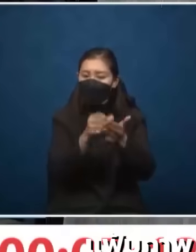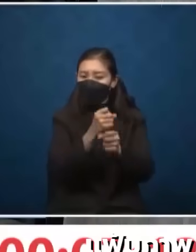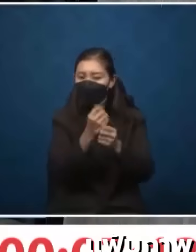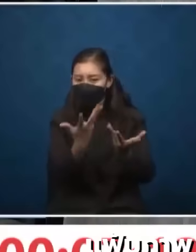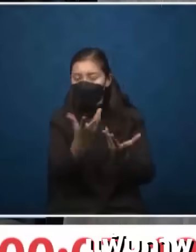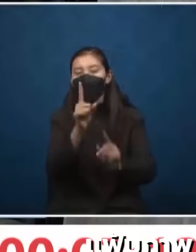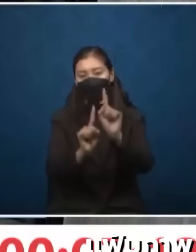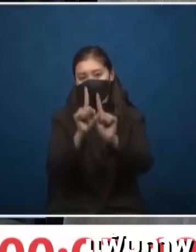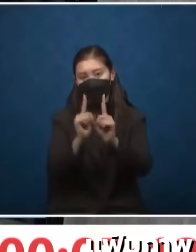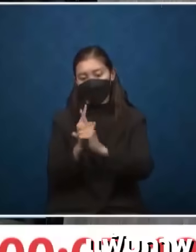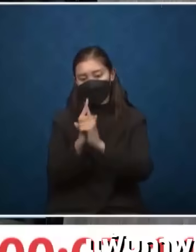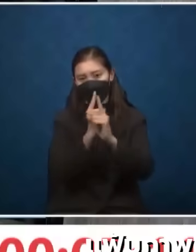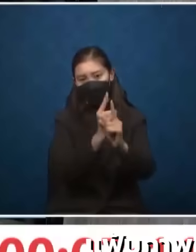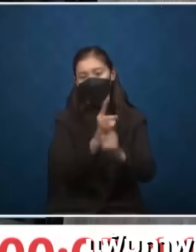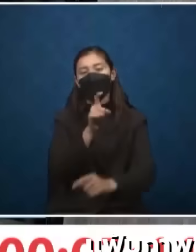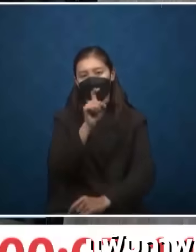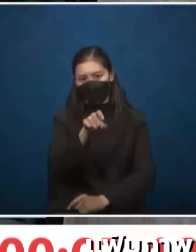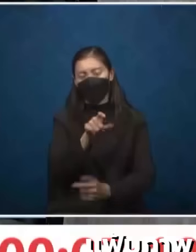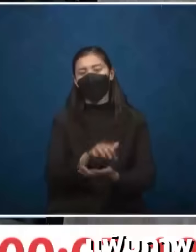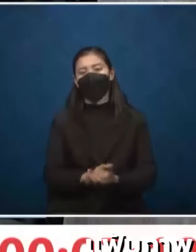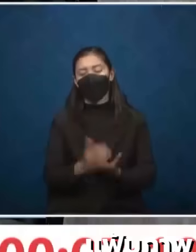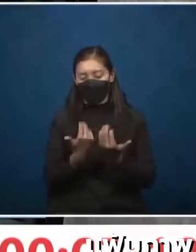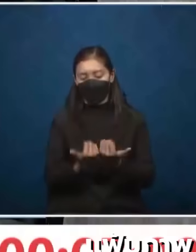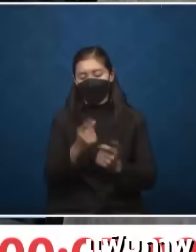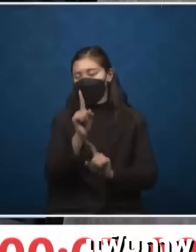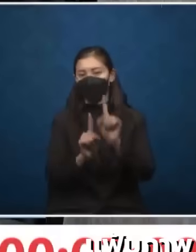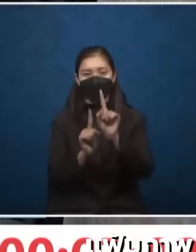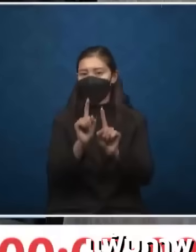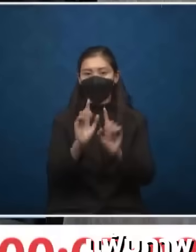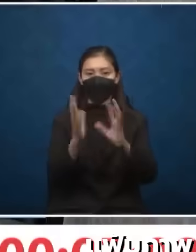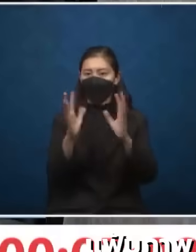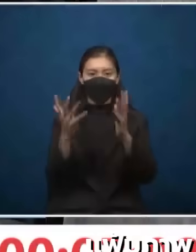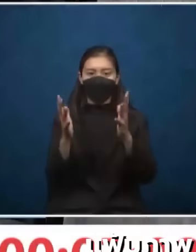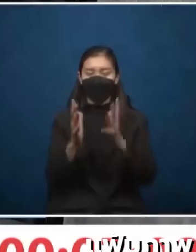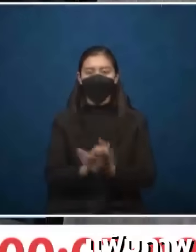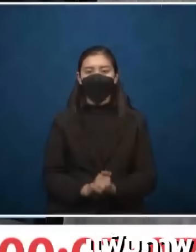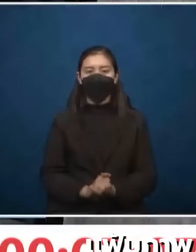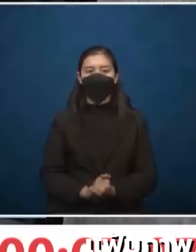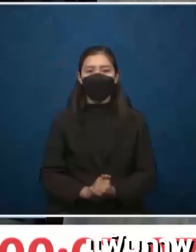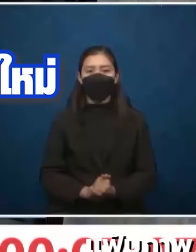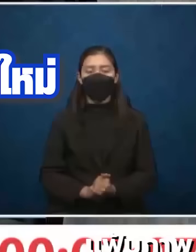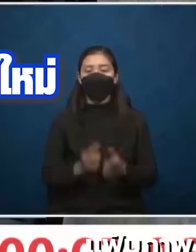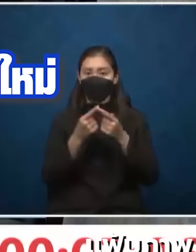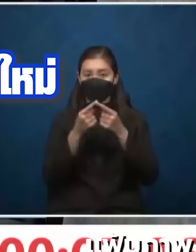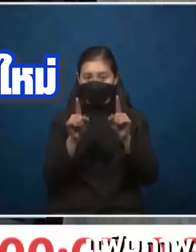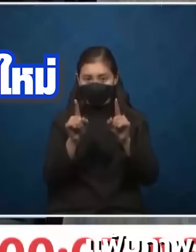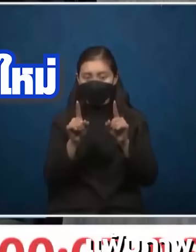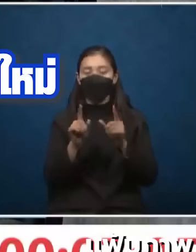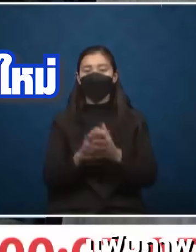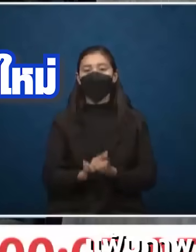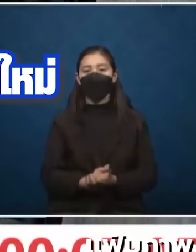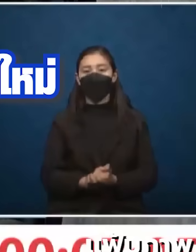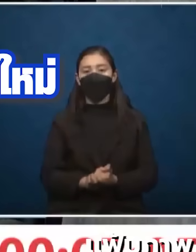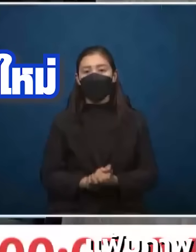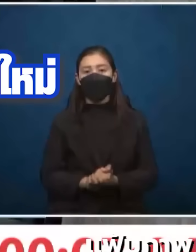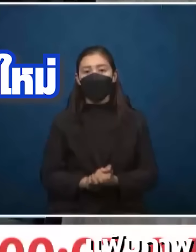นทั้งประเทศและสว.ส.ส.ต้องมาขบคิดเหมือนกันเพราะเป็นเรื่องสำคัญคำว่าให้มีส.